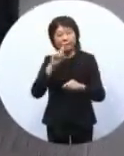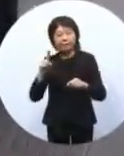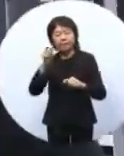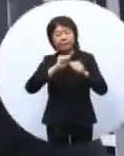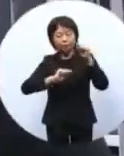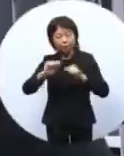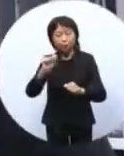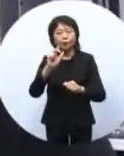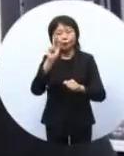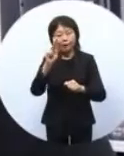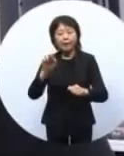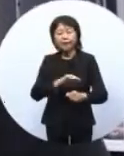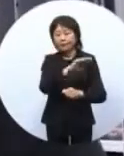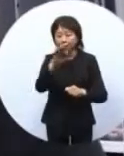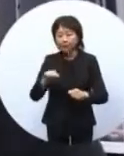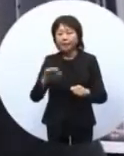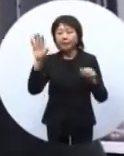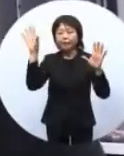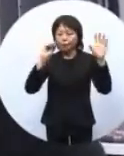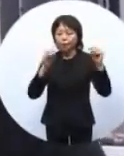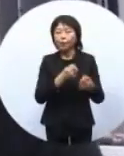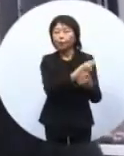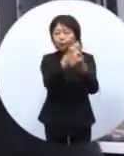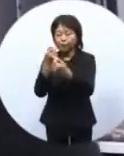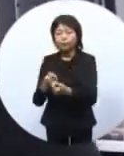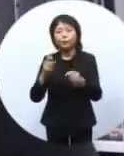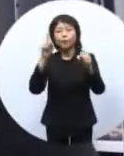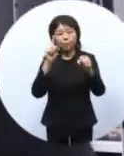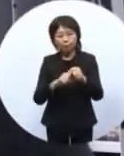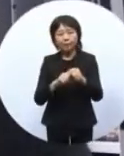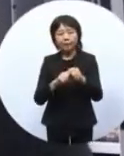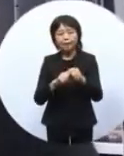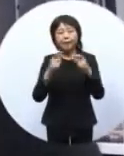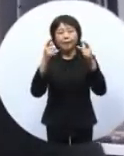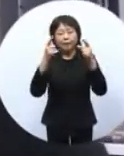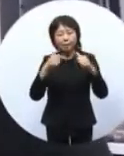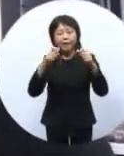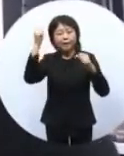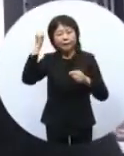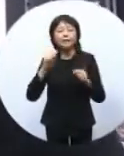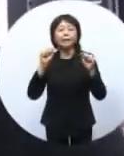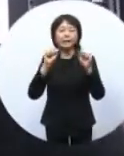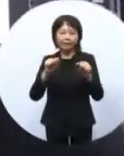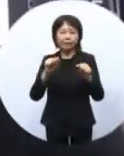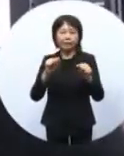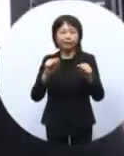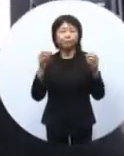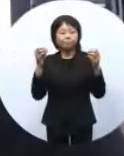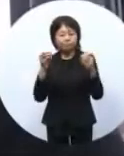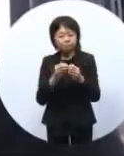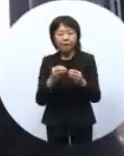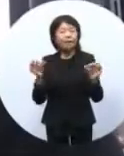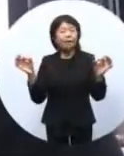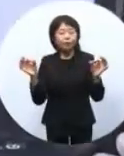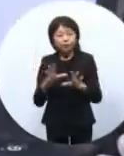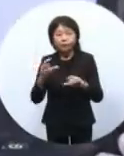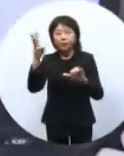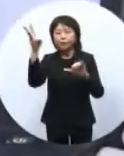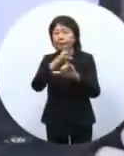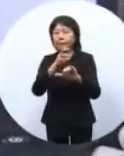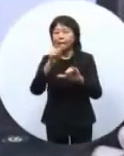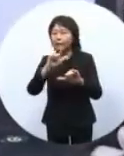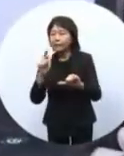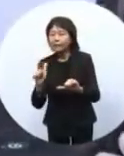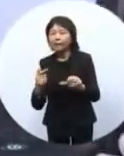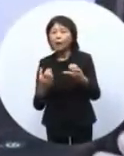中で、情報を共有するというところが目的で毎朝行っています。で、合わせて、突発的な事故であるだとか、